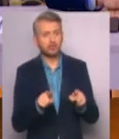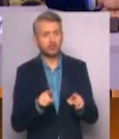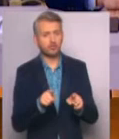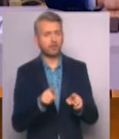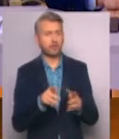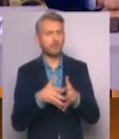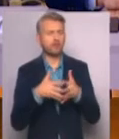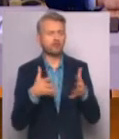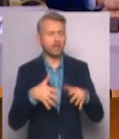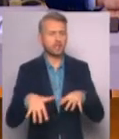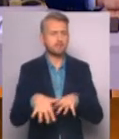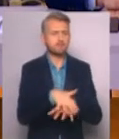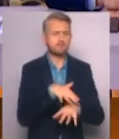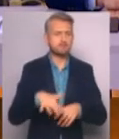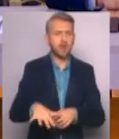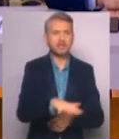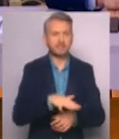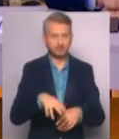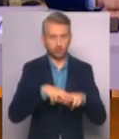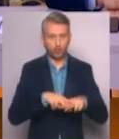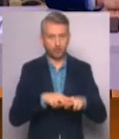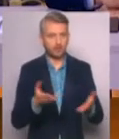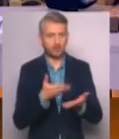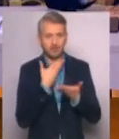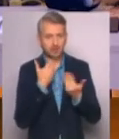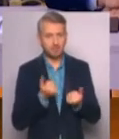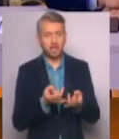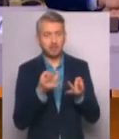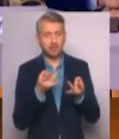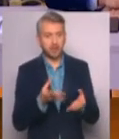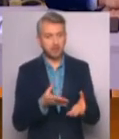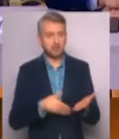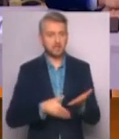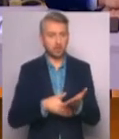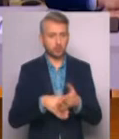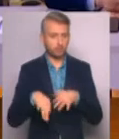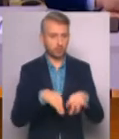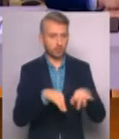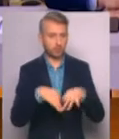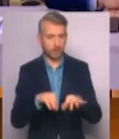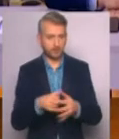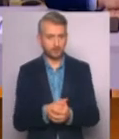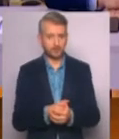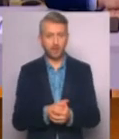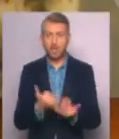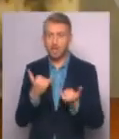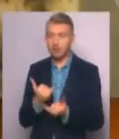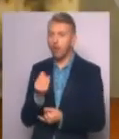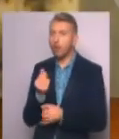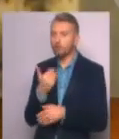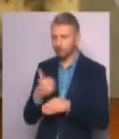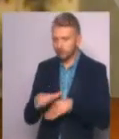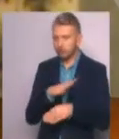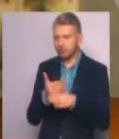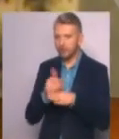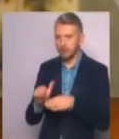масив столиці, який не забезпечений елементарними, скажімо так, засобами пересування. От зараз ось ці кошти, які вже виділені на цей